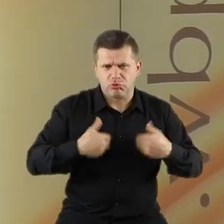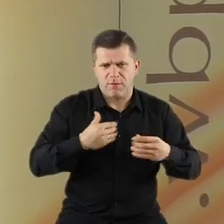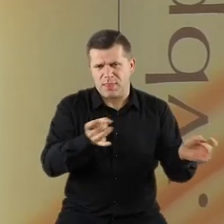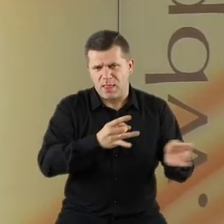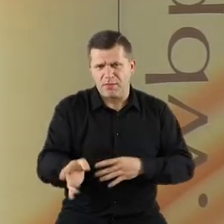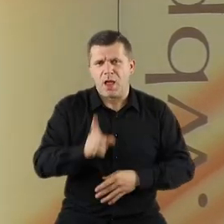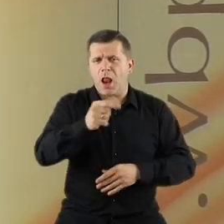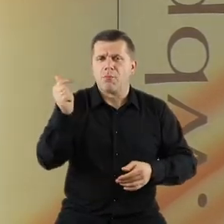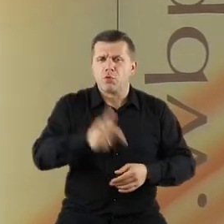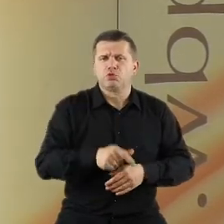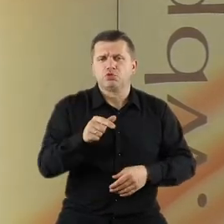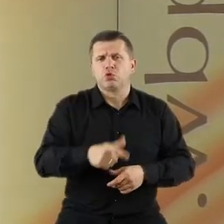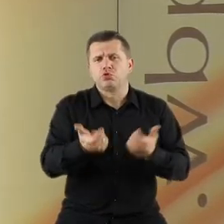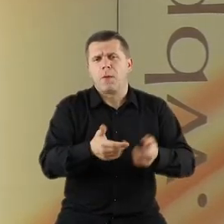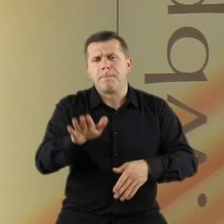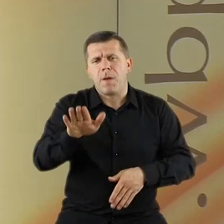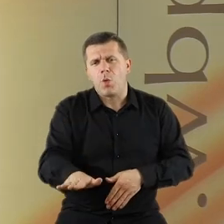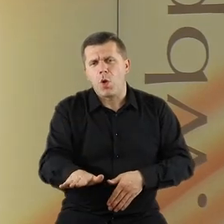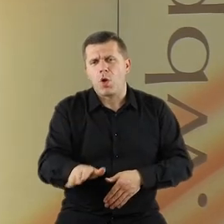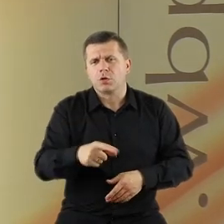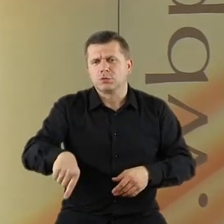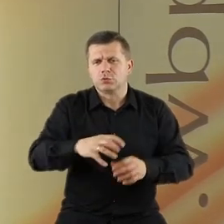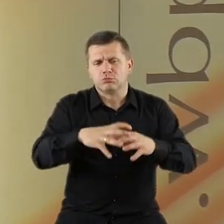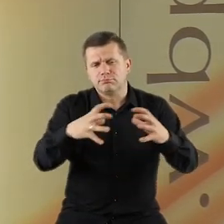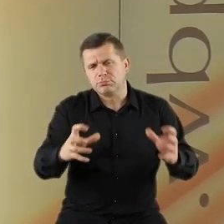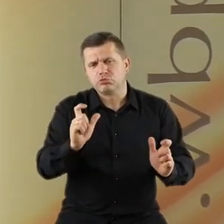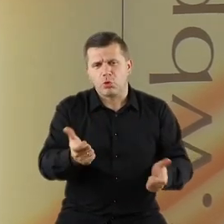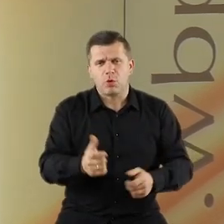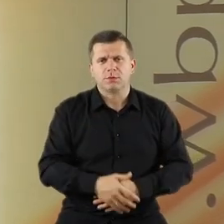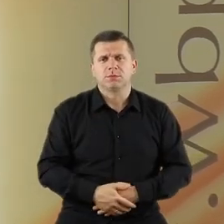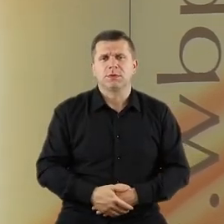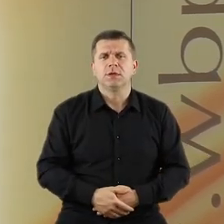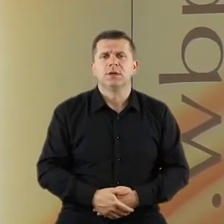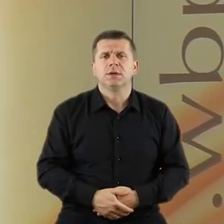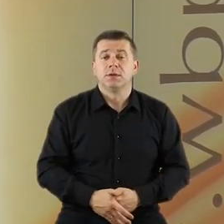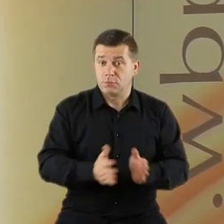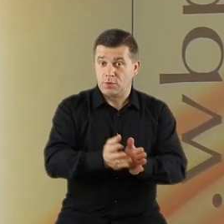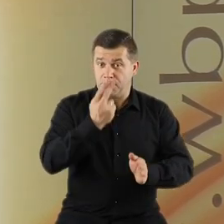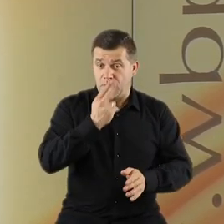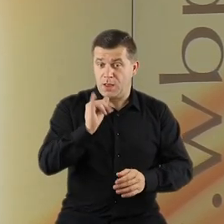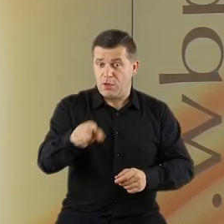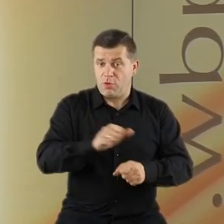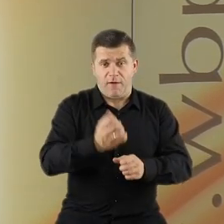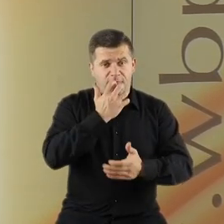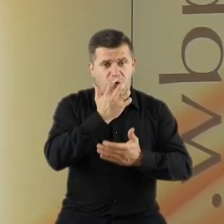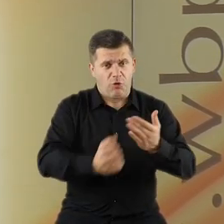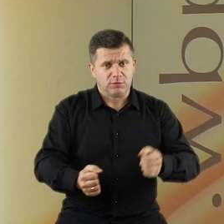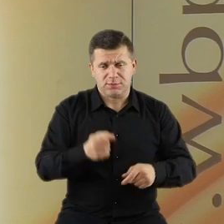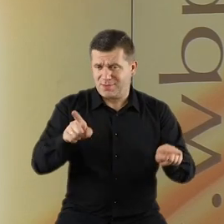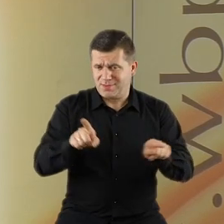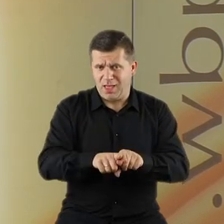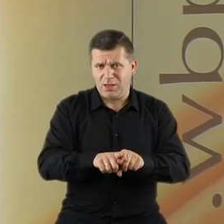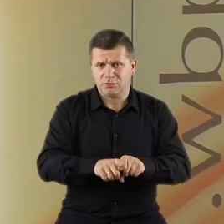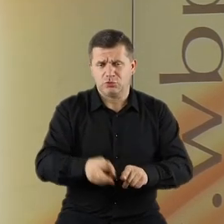musisz tutaj położyć mi na te kupkę coś ale i proszę popatrzeć jak to jest wykorzystywane tutaj też jak ktoś